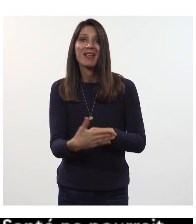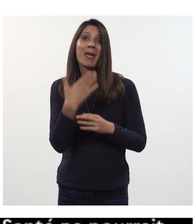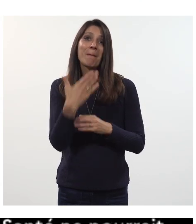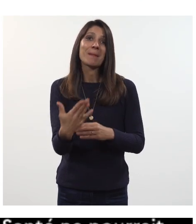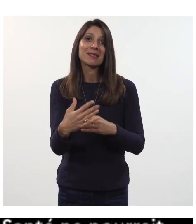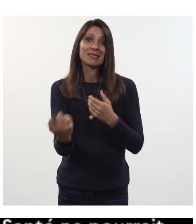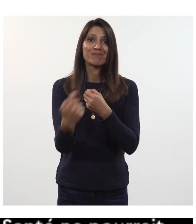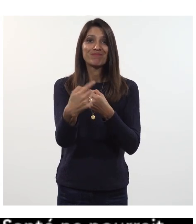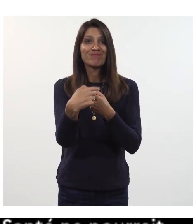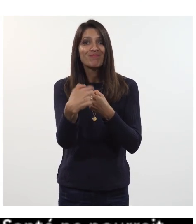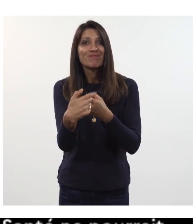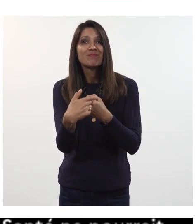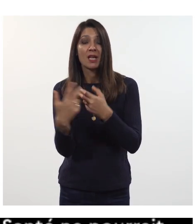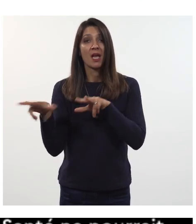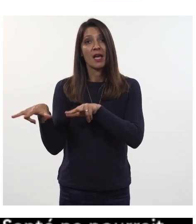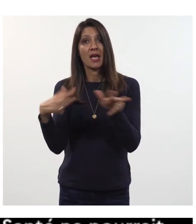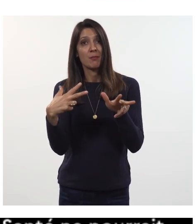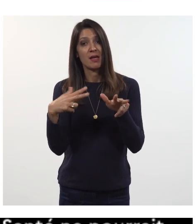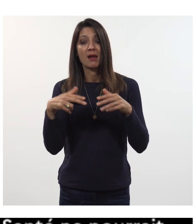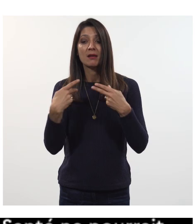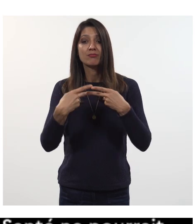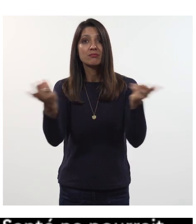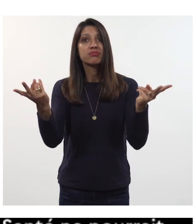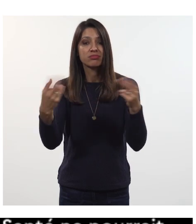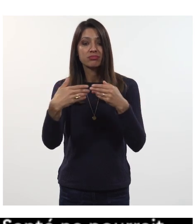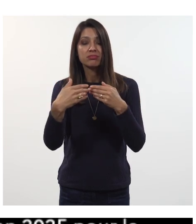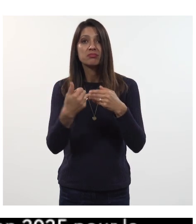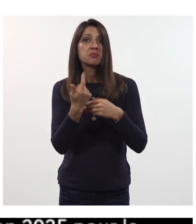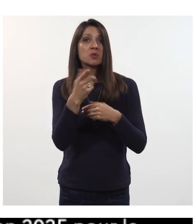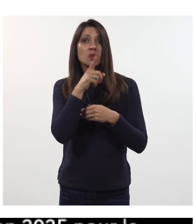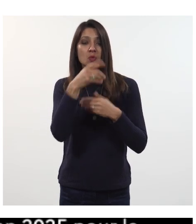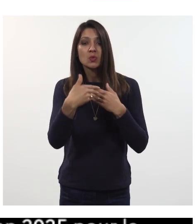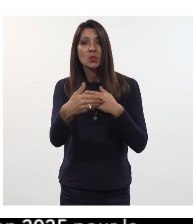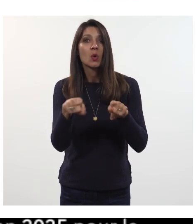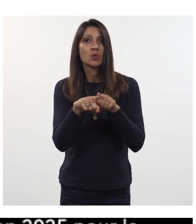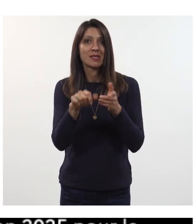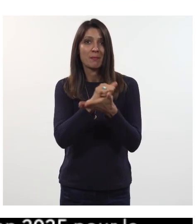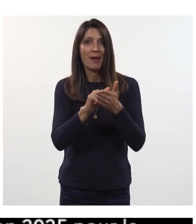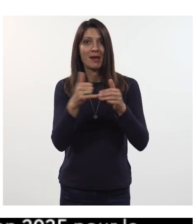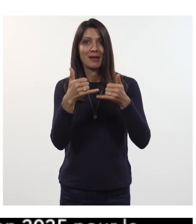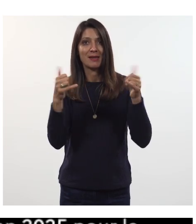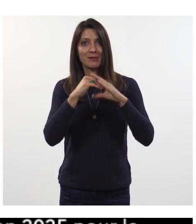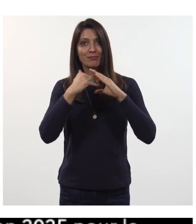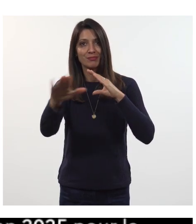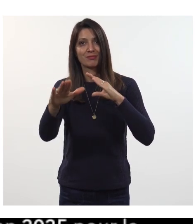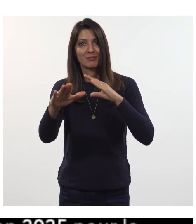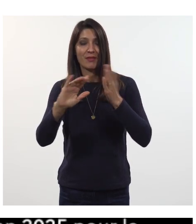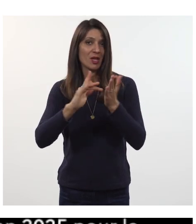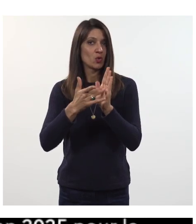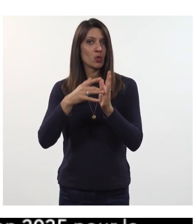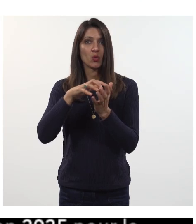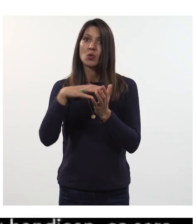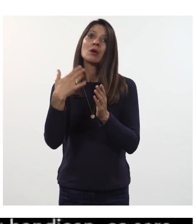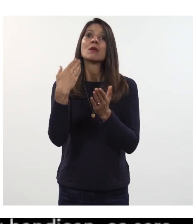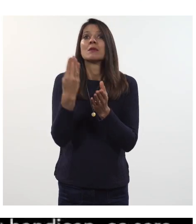votre participation. Le replay sera disponible dans les prochains jours et vous le recevrez par mail avec toutes les ressources qui ont été citées